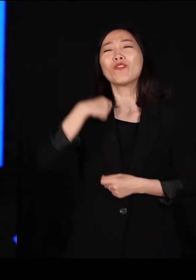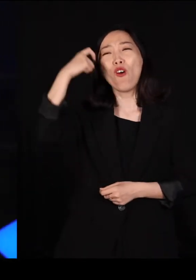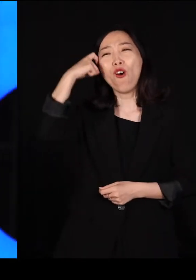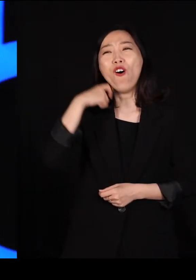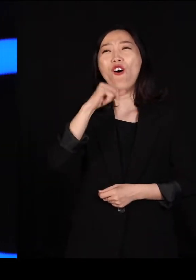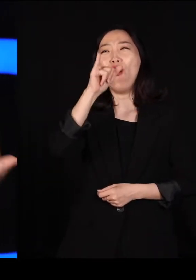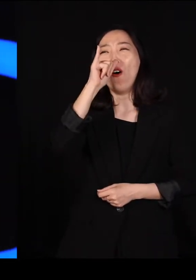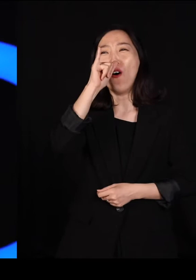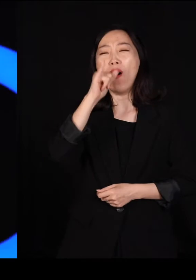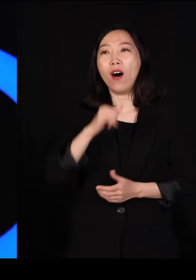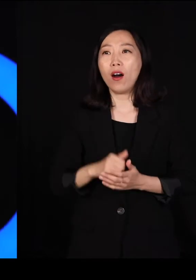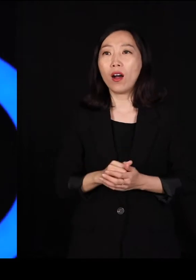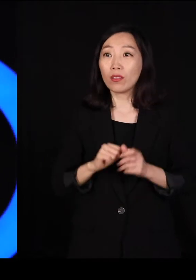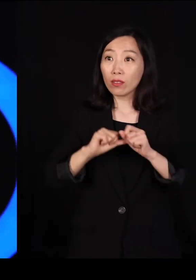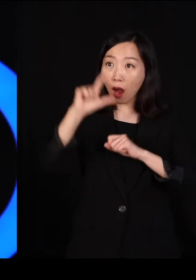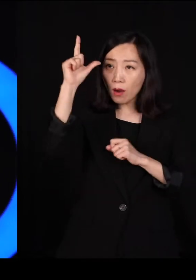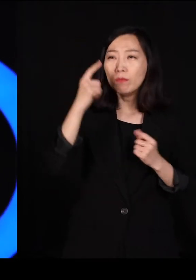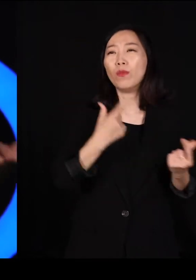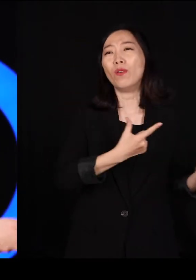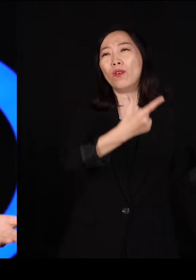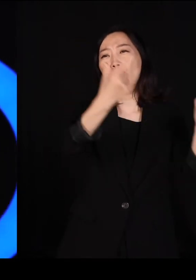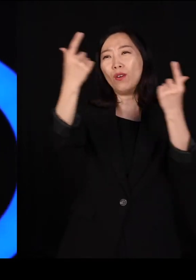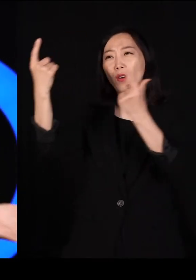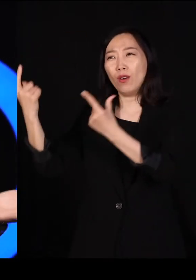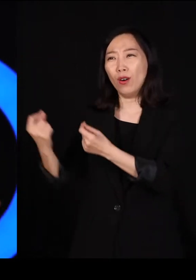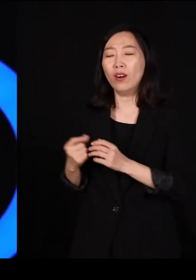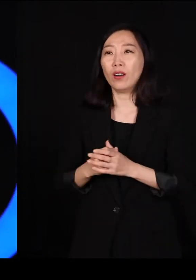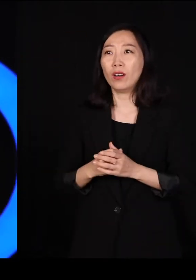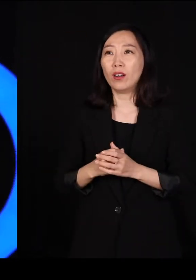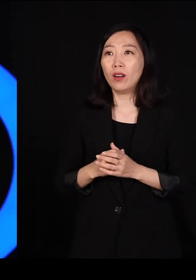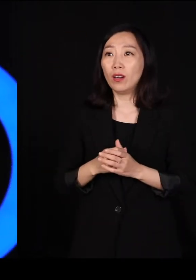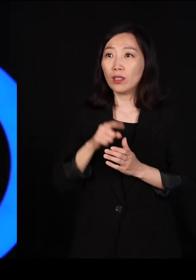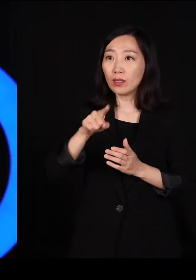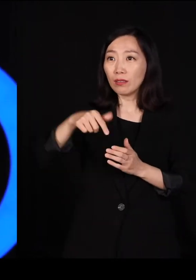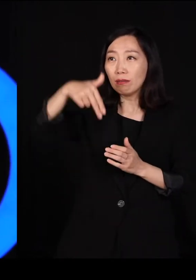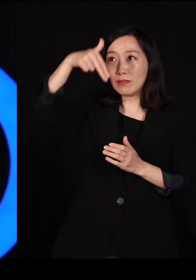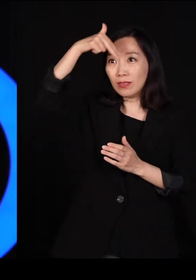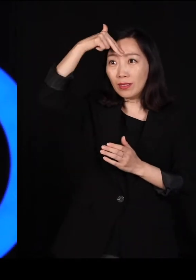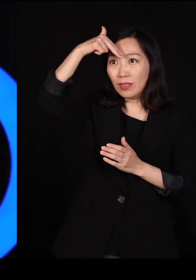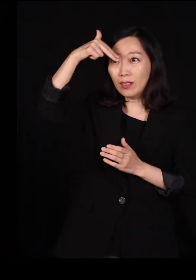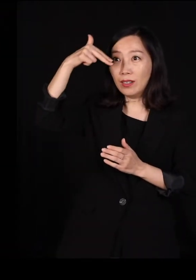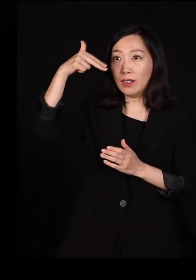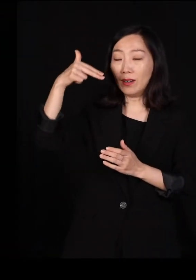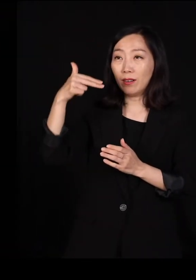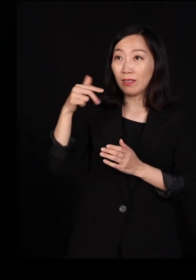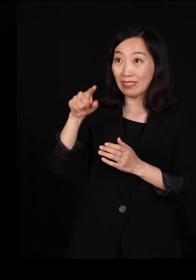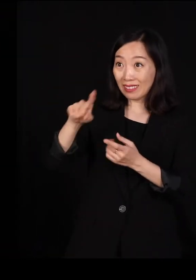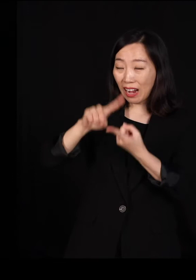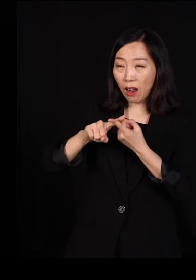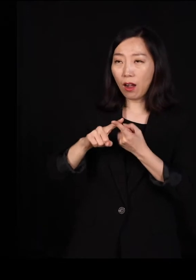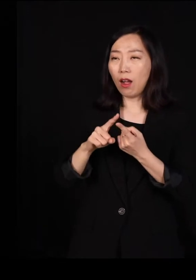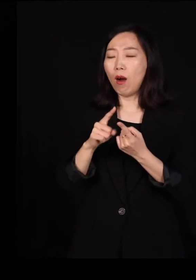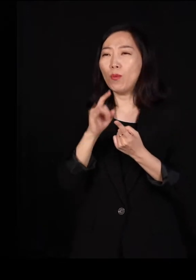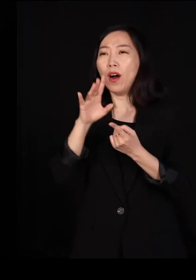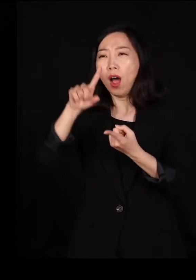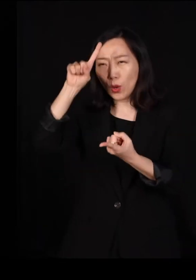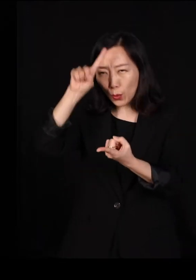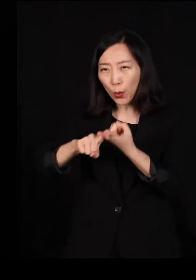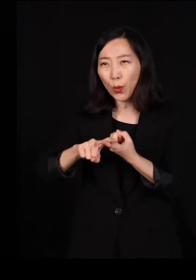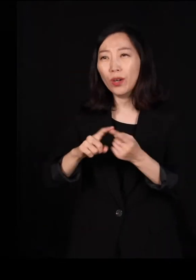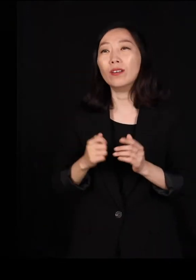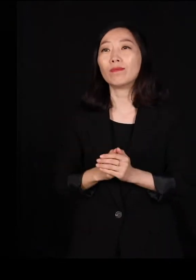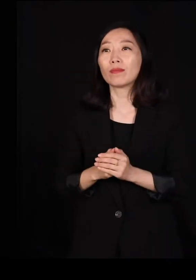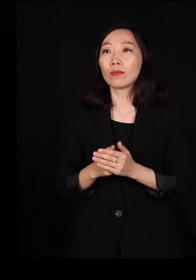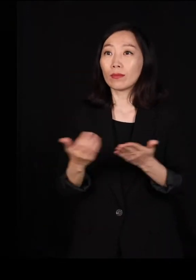이게 굉장히 보편적인 거예요. 사실 피하기가 어려운 공식이에요. 이 일을 해야만 한다는